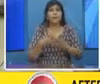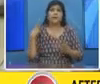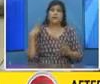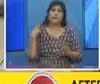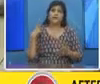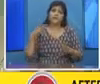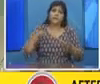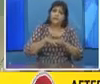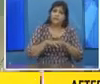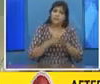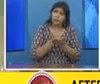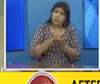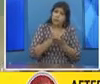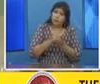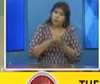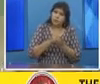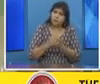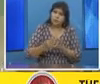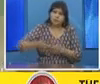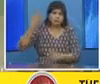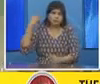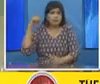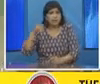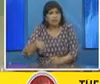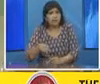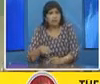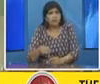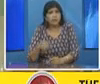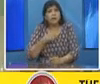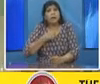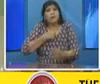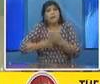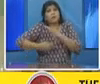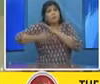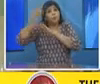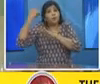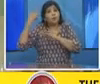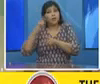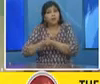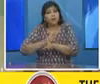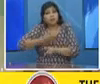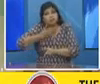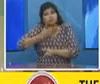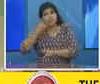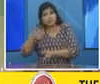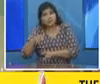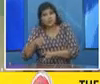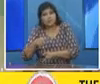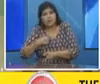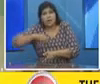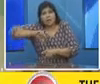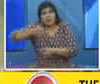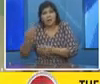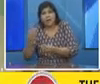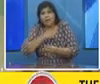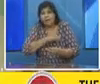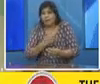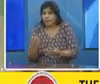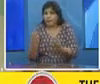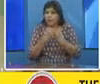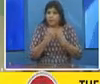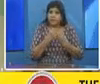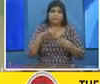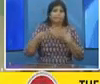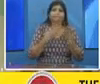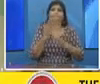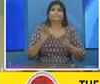में हमें जो प्रयास करने चाहिए थे, हमें अपने पुराने अनुभवों का जो लाभ उठाना चाहिए था, हम उसका लाभ